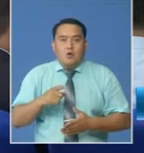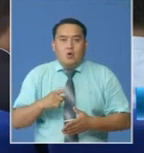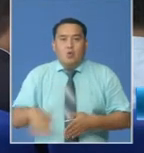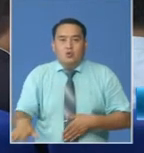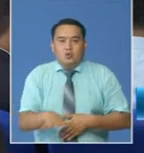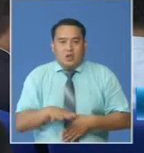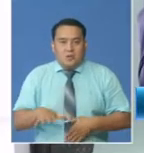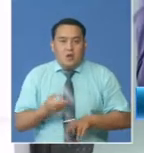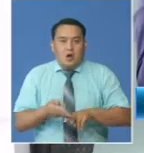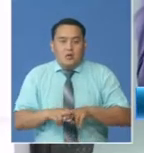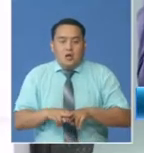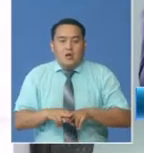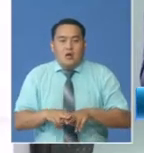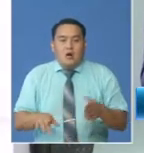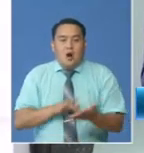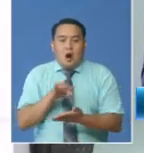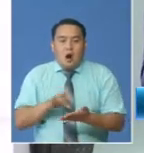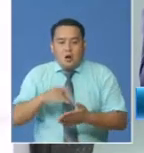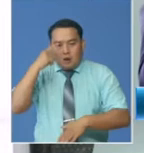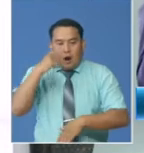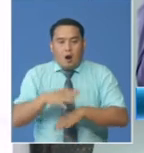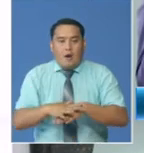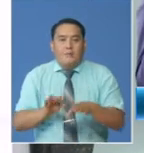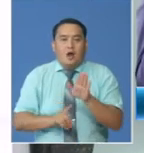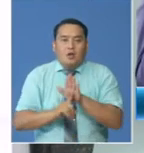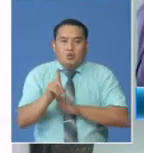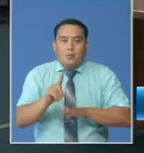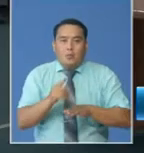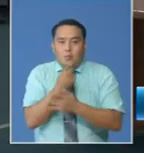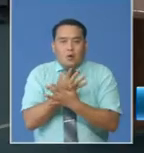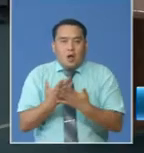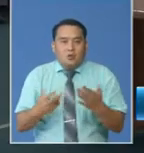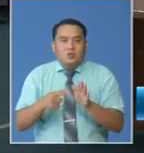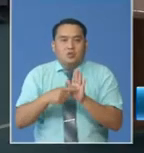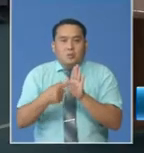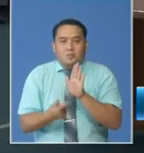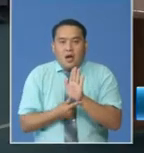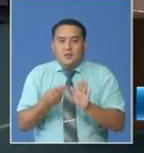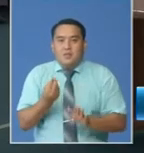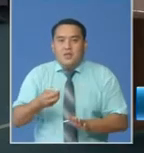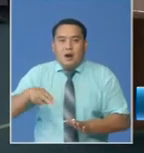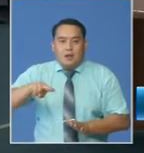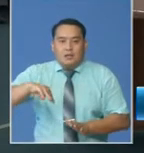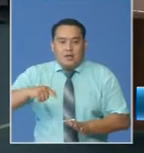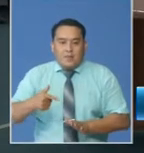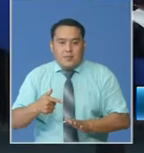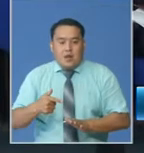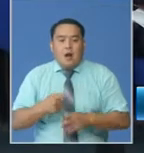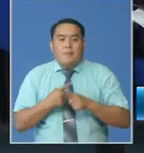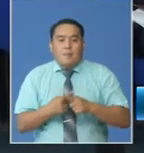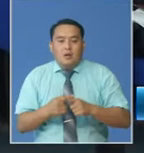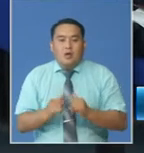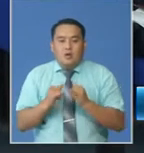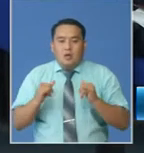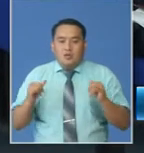ему участка. По данным градоначальника, с начала года произведено продукции на сумму более 17 миллиардов тенге. Положительная